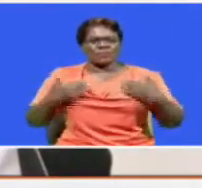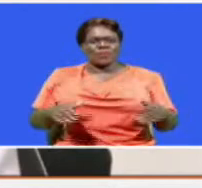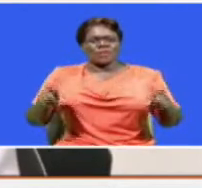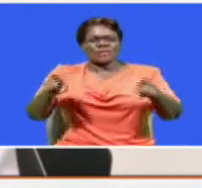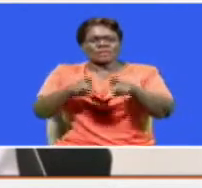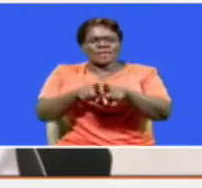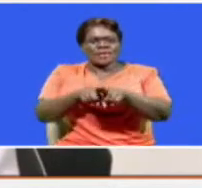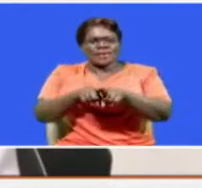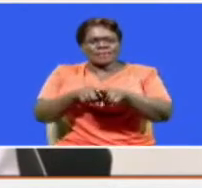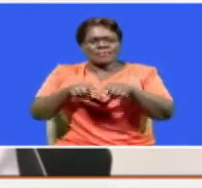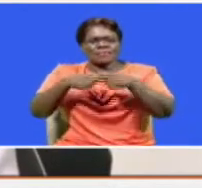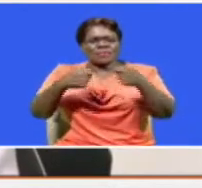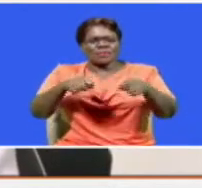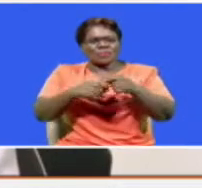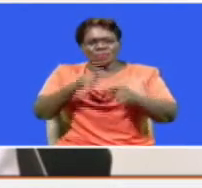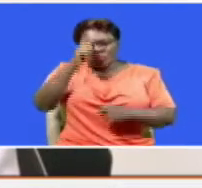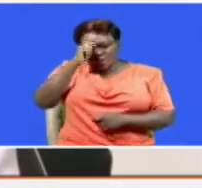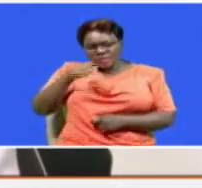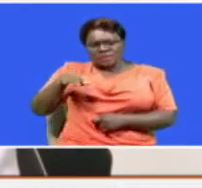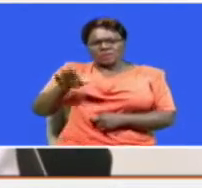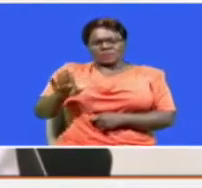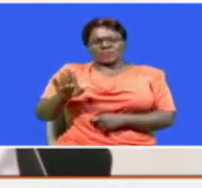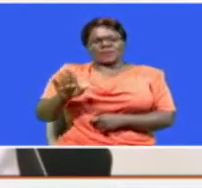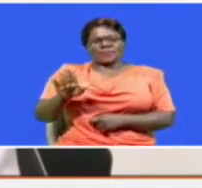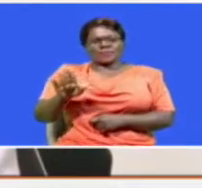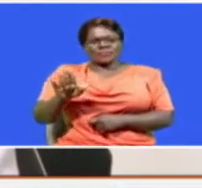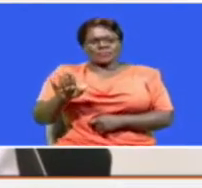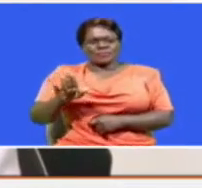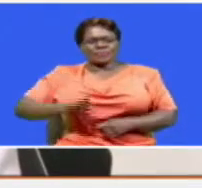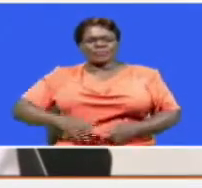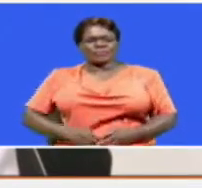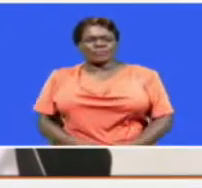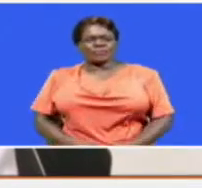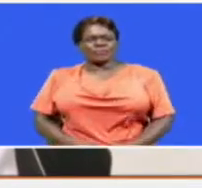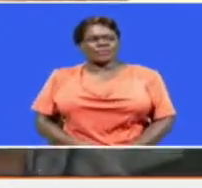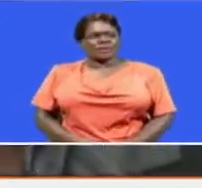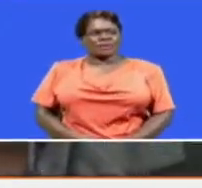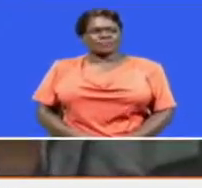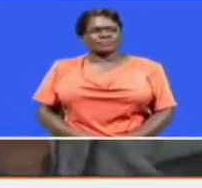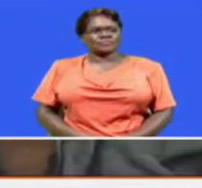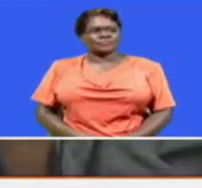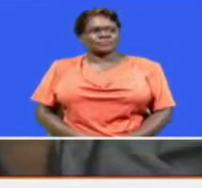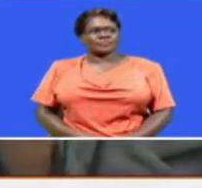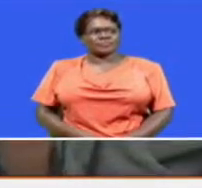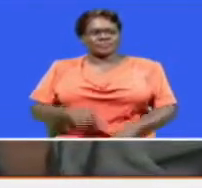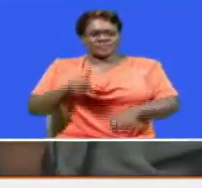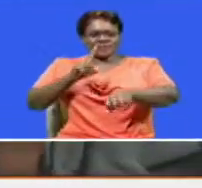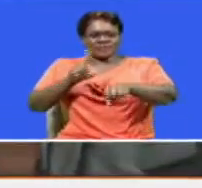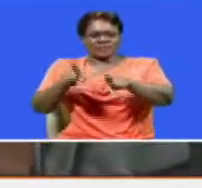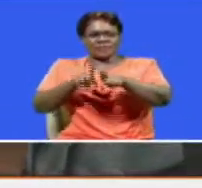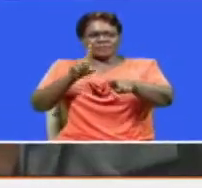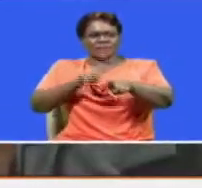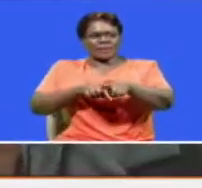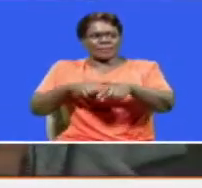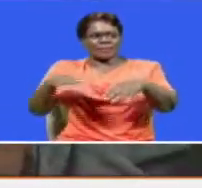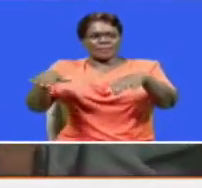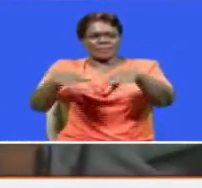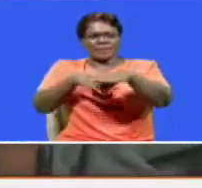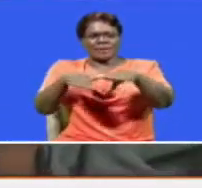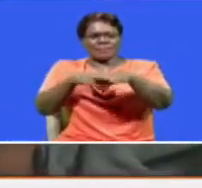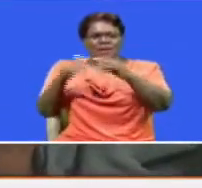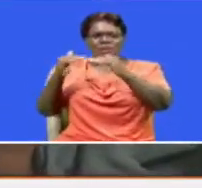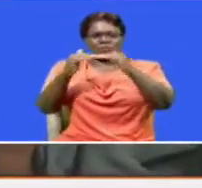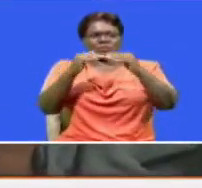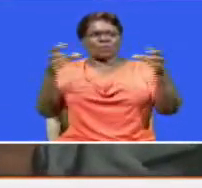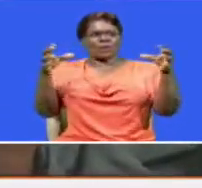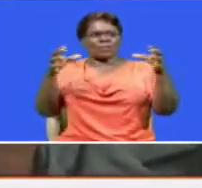and violates their dignity and sanctity of their private spaces. Hayo ya kijiri, wanachama wa chama cha Usawa